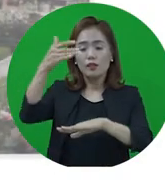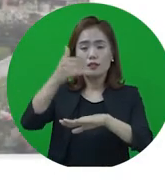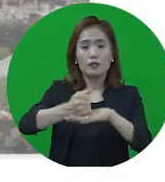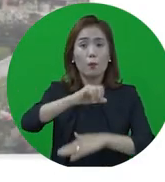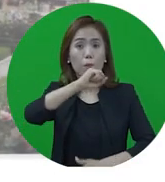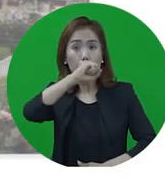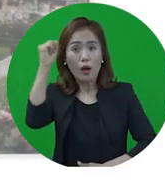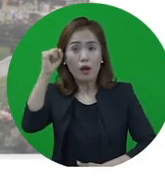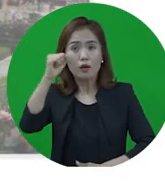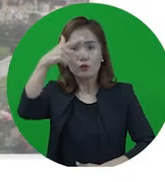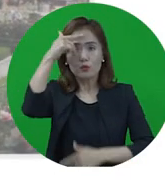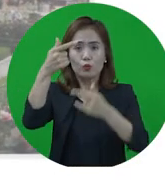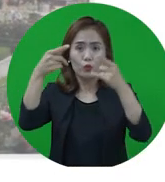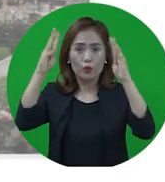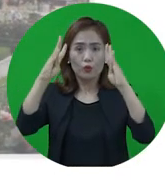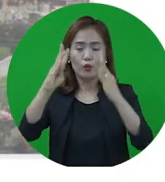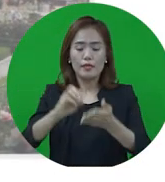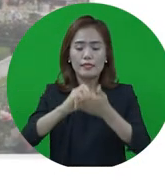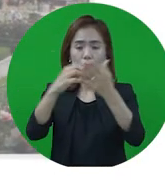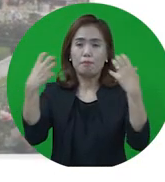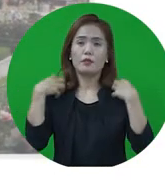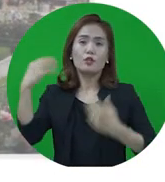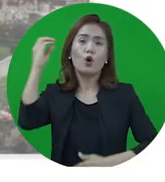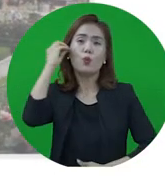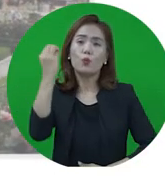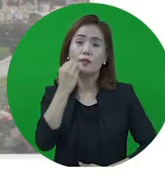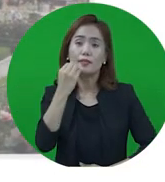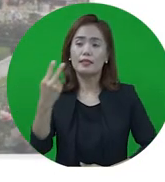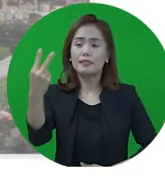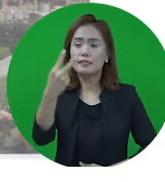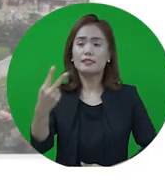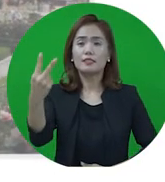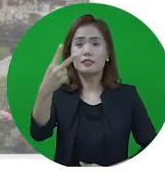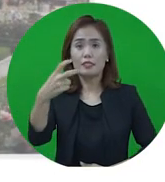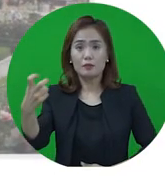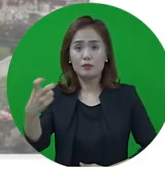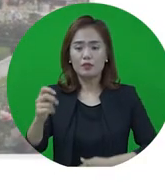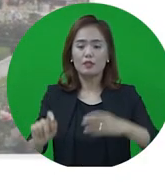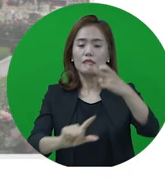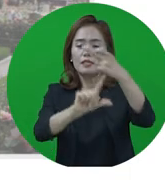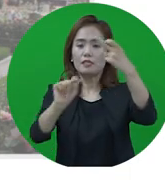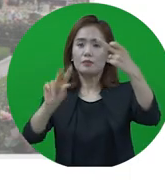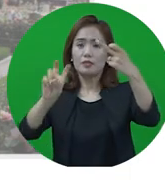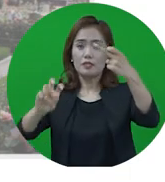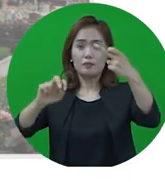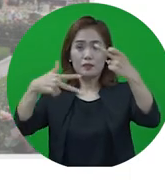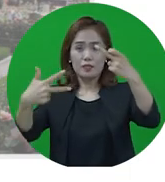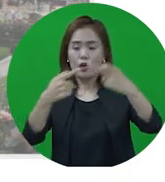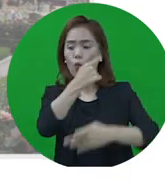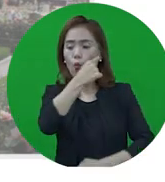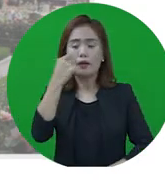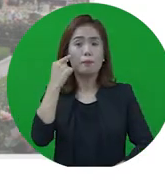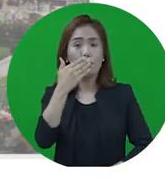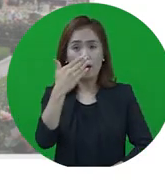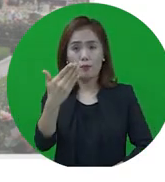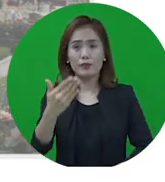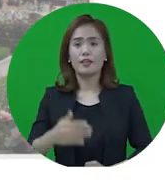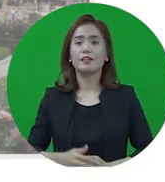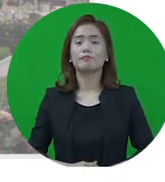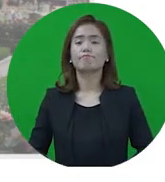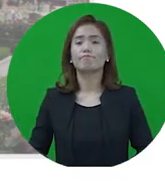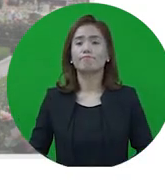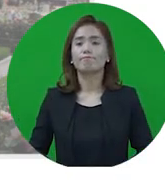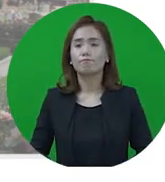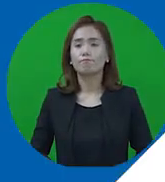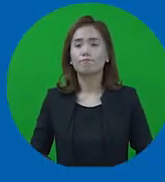최종 합격 여부는 조선대학교 입학처 홈페이지에서 2020년 12월 27일에 확인